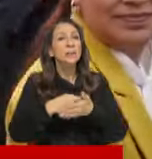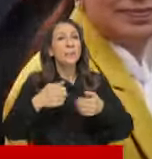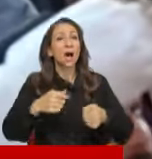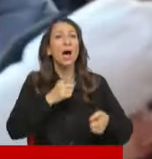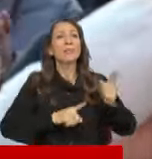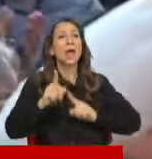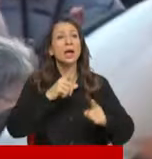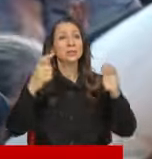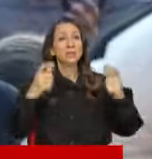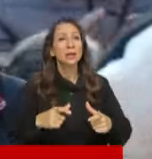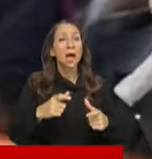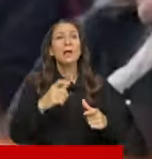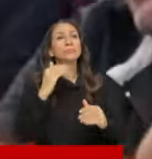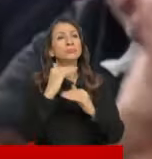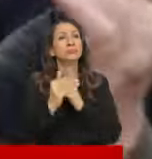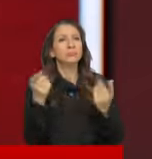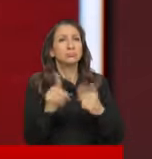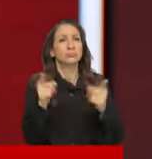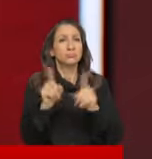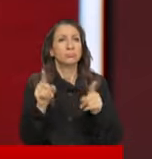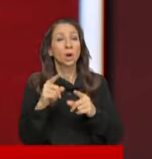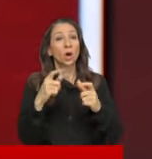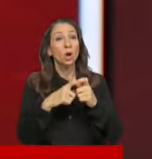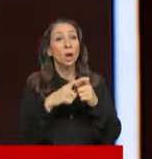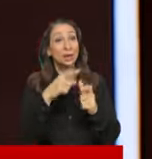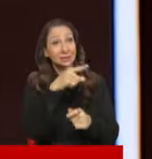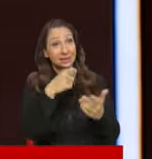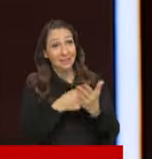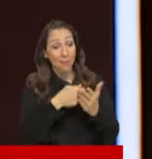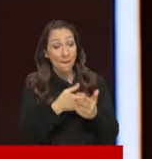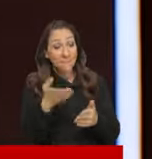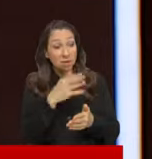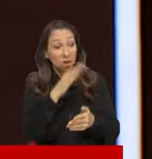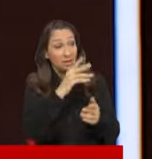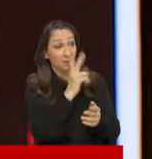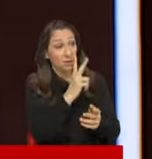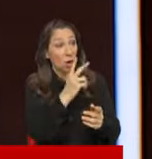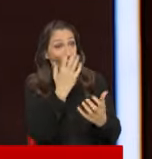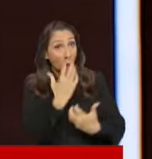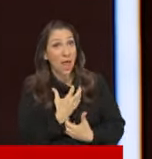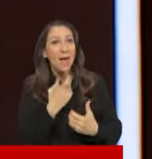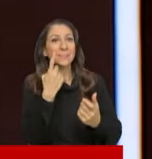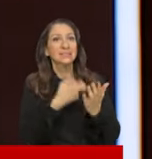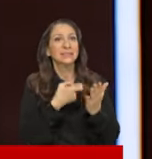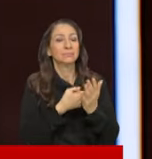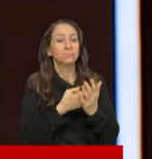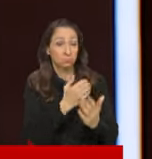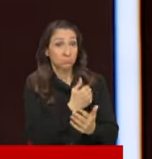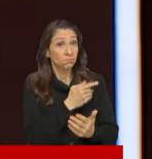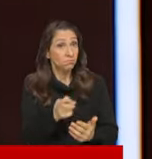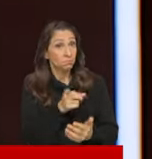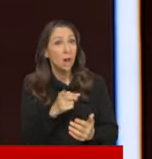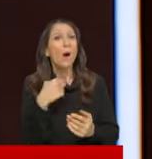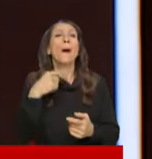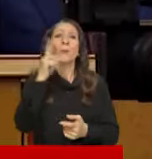adaylar Sahada vatandaşlarla bir araya geliyor Gökhan Zan ismi başkaları tarafından bize Önerilen bir isimdi Evet ve bu